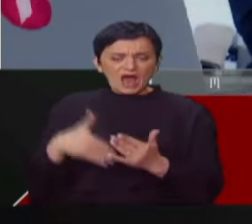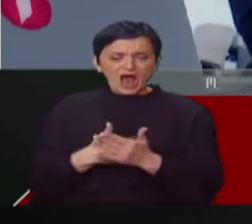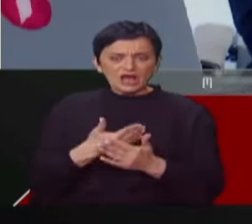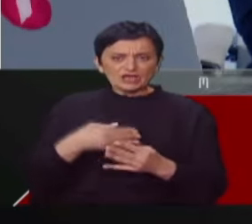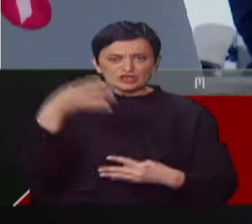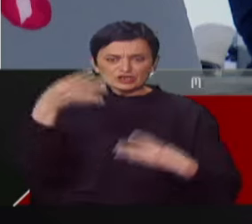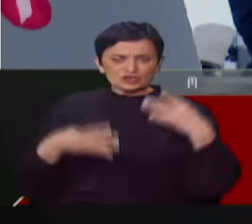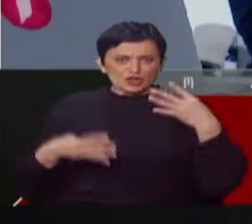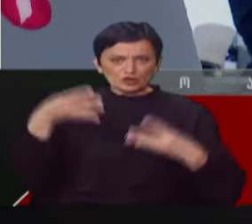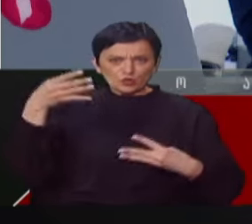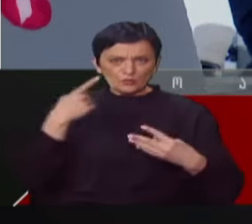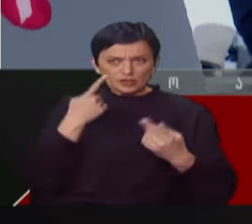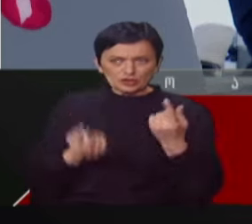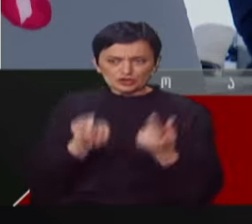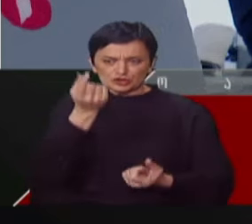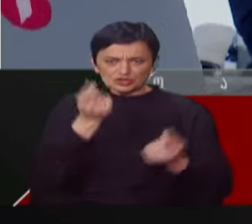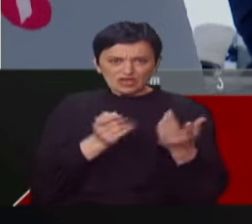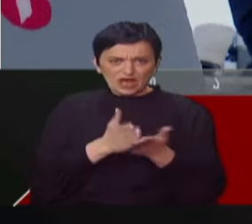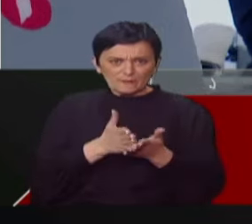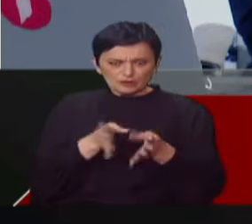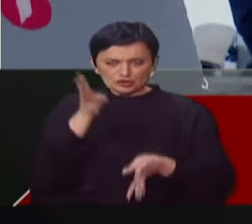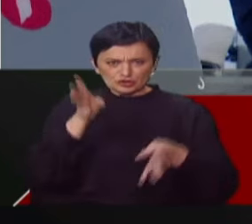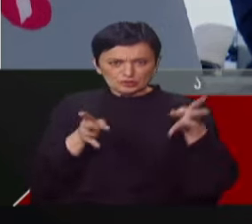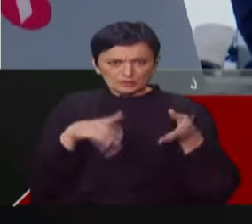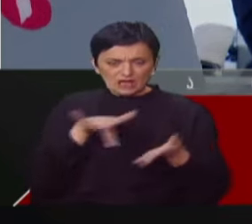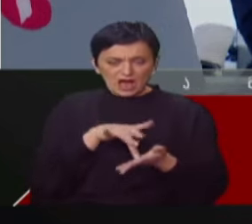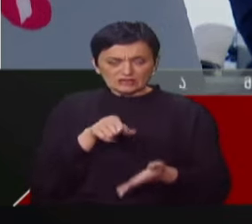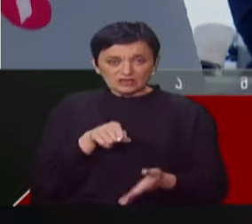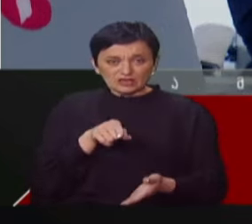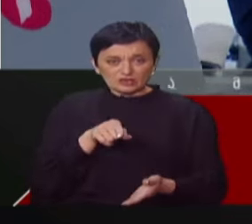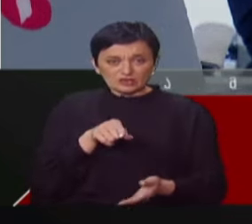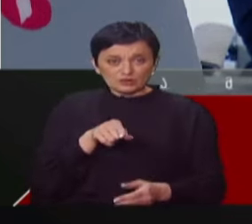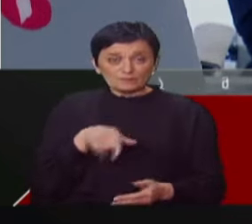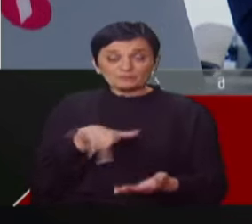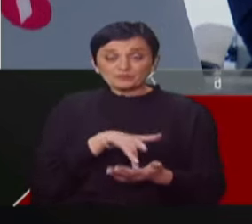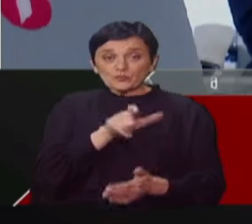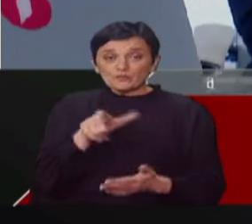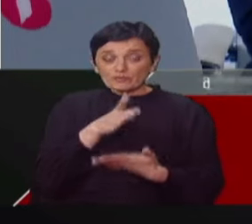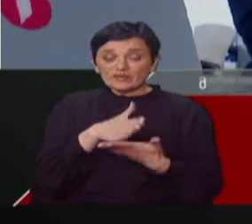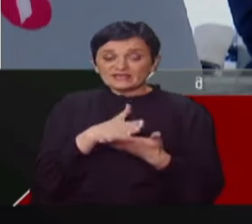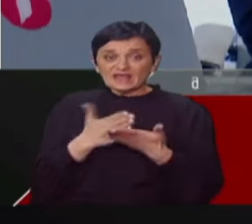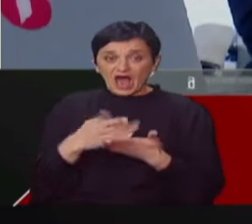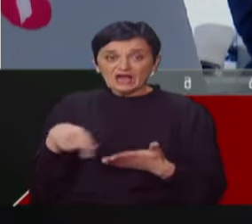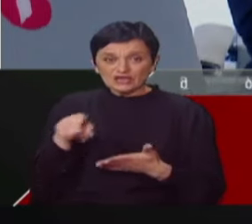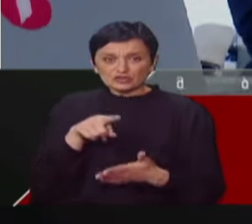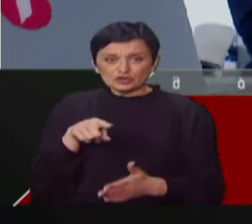შენობა ნაგებობა ჩდება ქალაქში მოქალაქეების ნაწილი მათ შორის